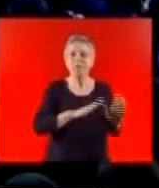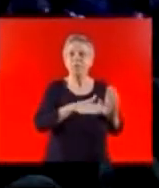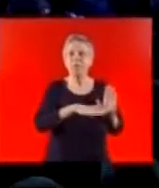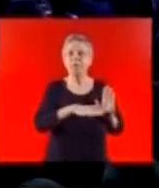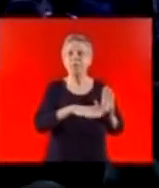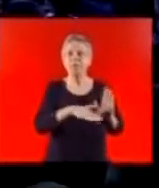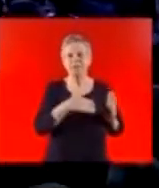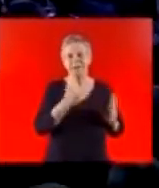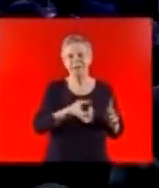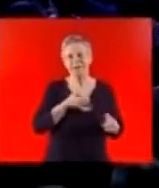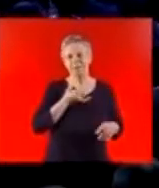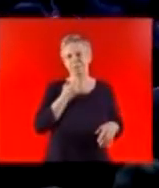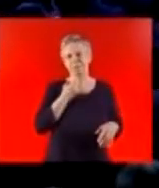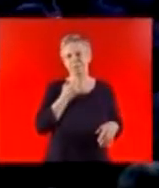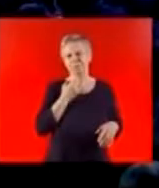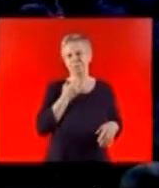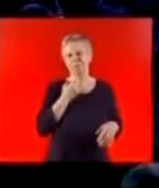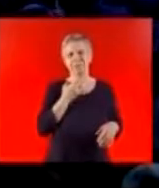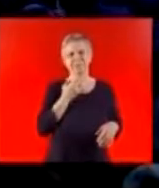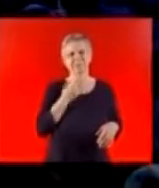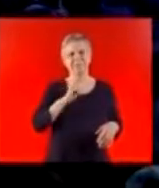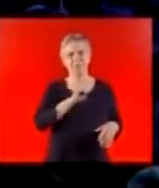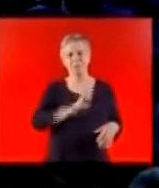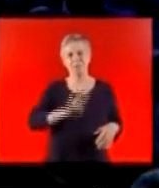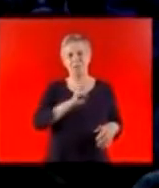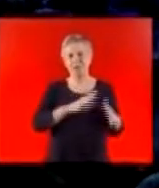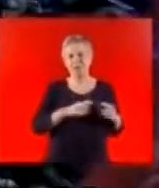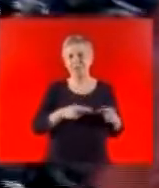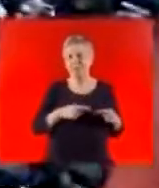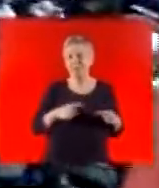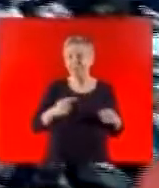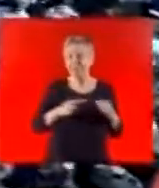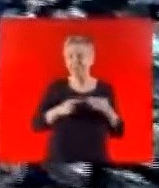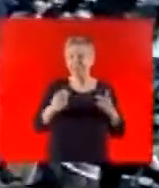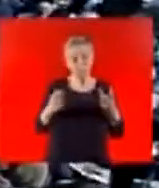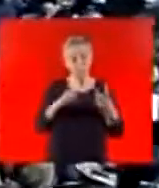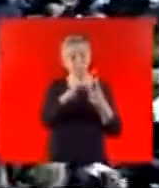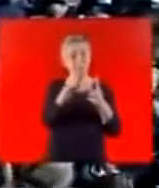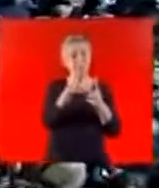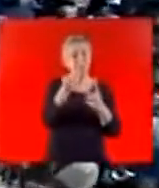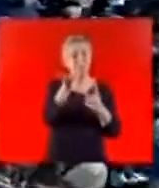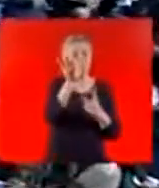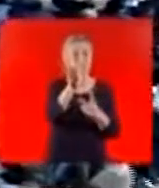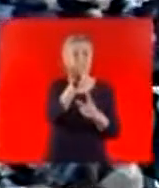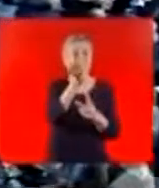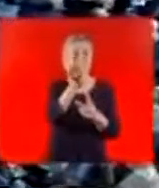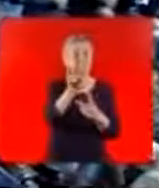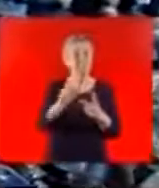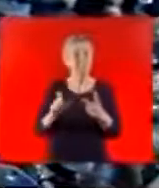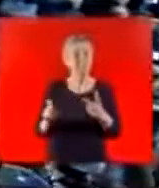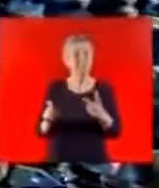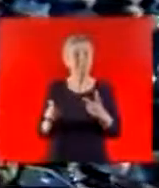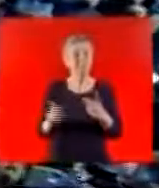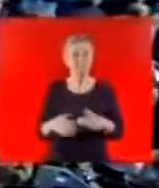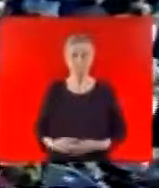ανατάξει τη χώρα, έχουν θέσει όλες οι δυνάμεις της κοινωνικής πλειοψηφίας. Σε αυτό το πλαίσιο κάνει ιδιαίτερη αναφορά στους εργαζόμενους που δεν τα